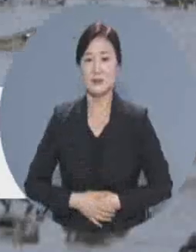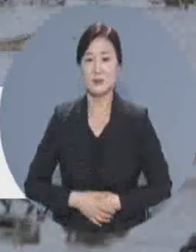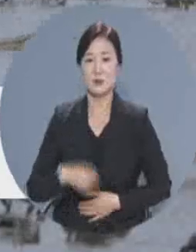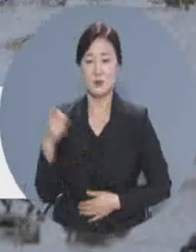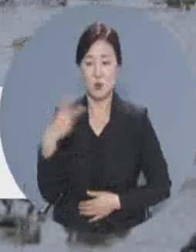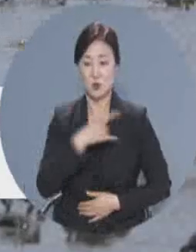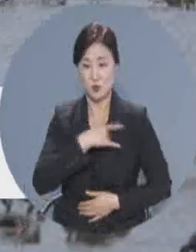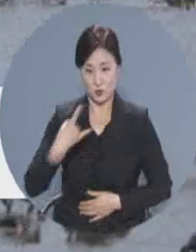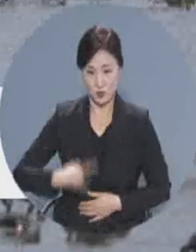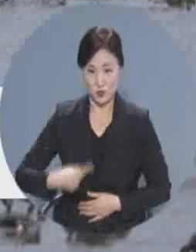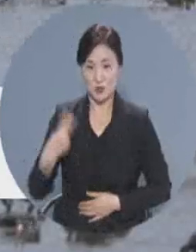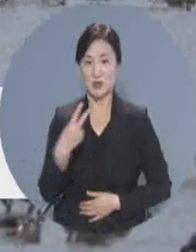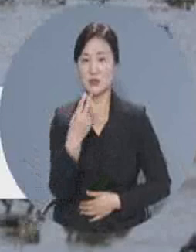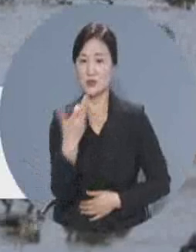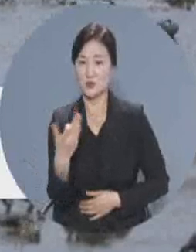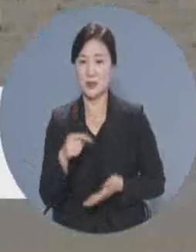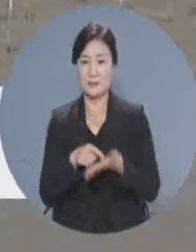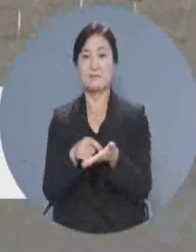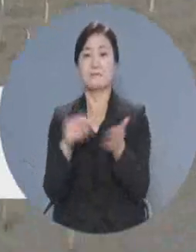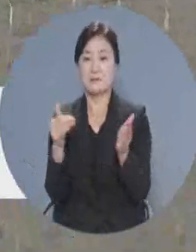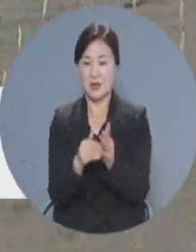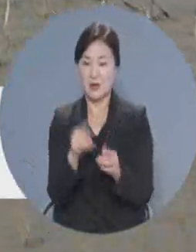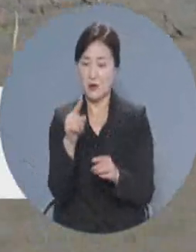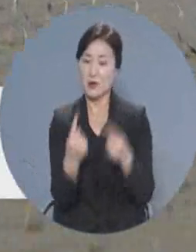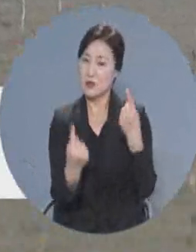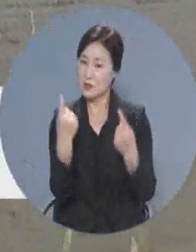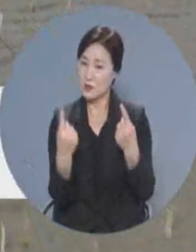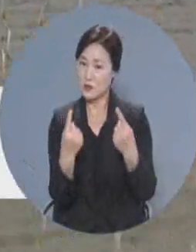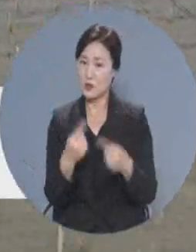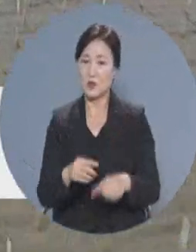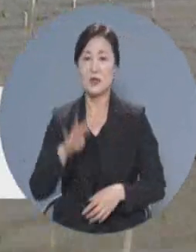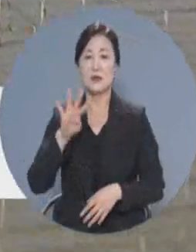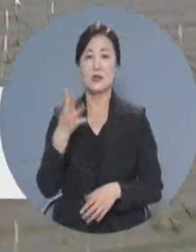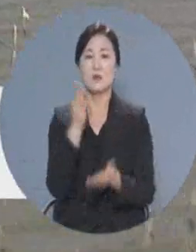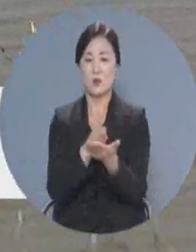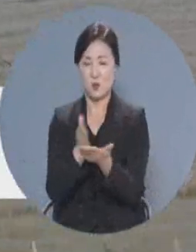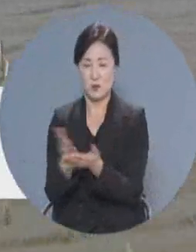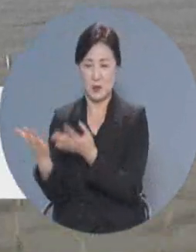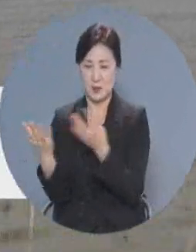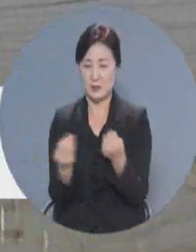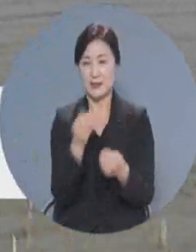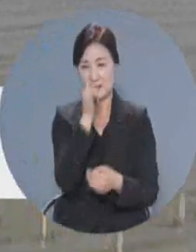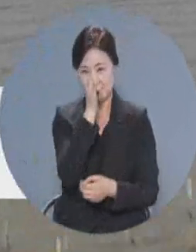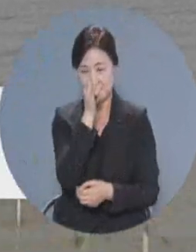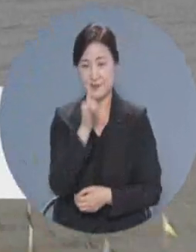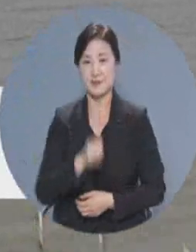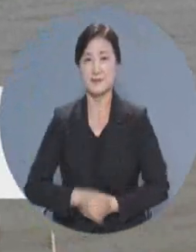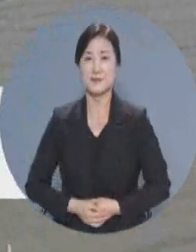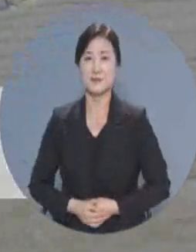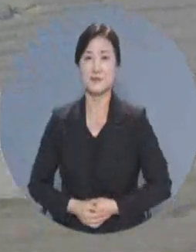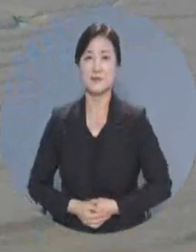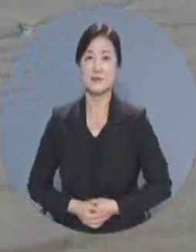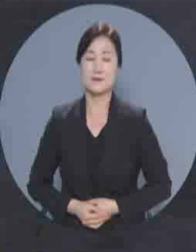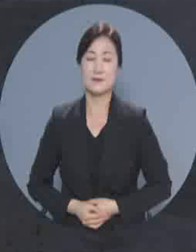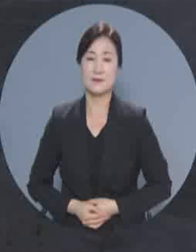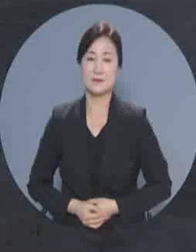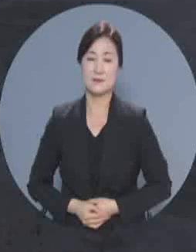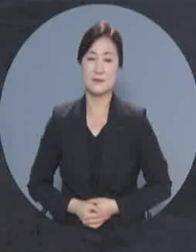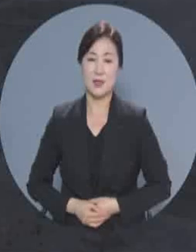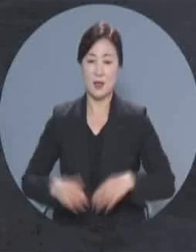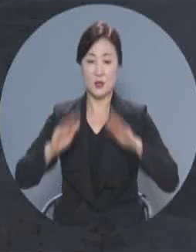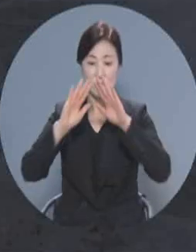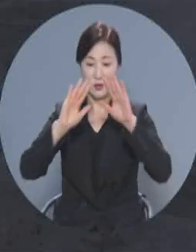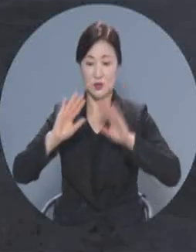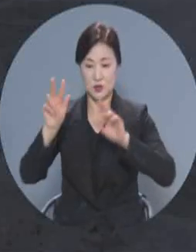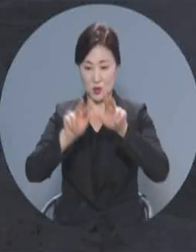그다음에 중국이 2019년도에 등재가 되었었는데 거기보다도 약 한 400여 종 이상 많은. 전국의